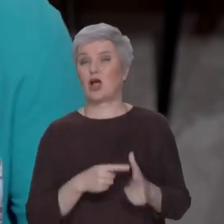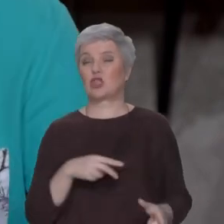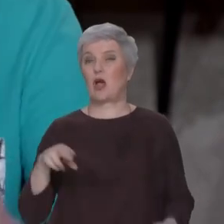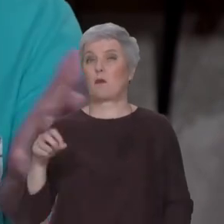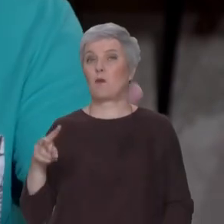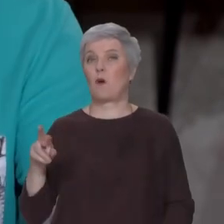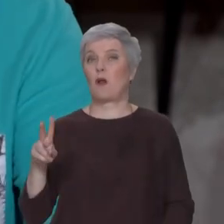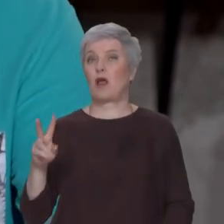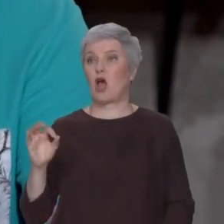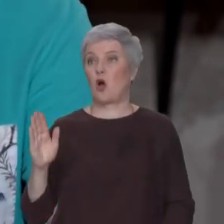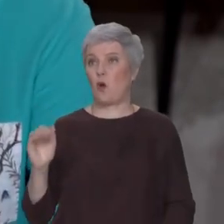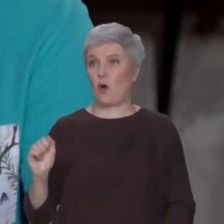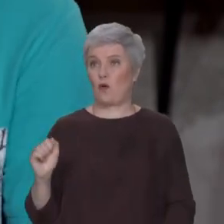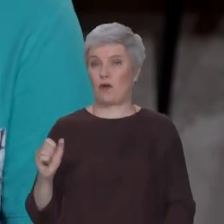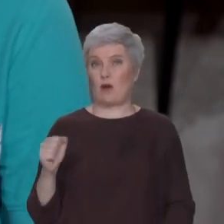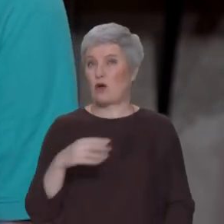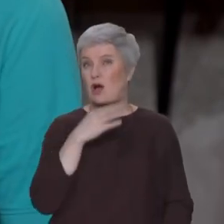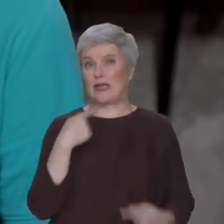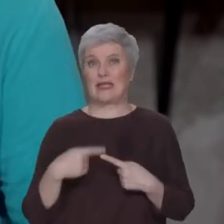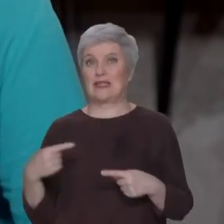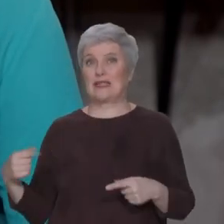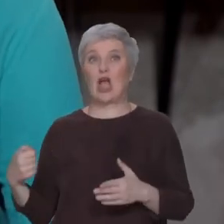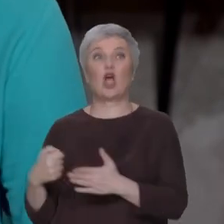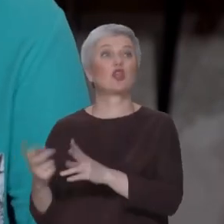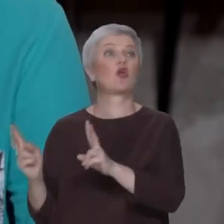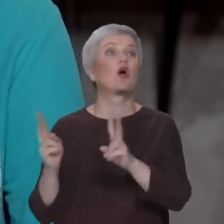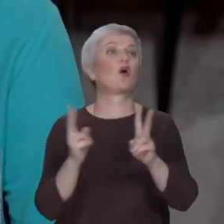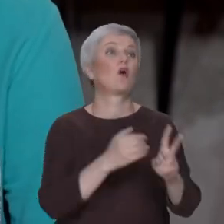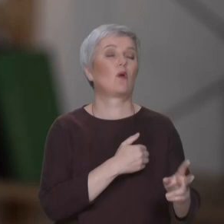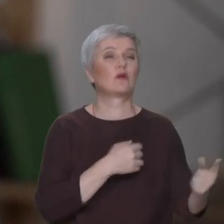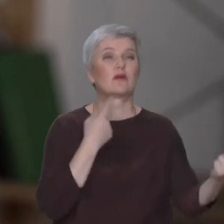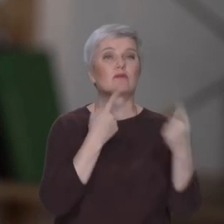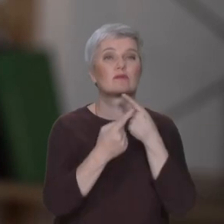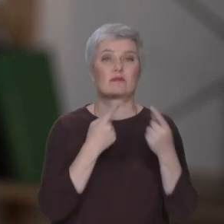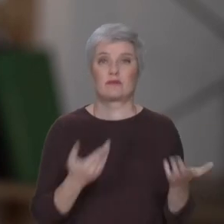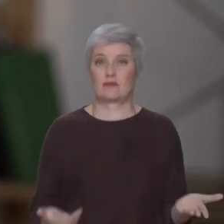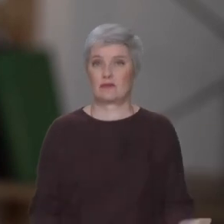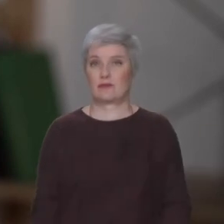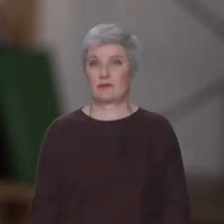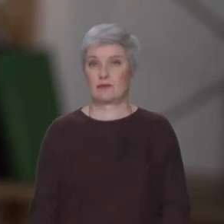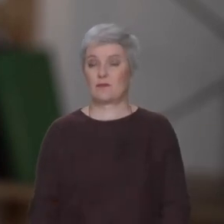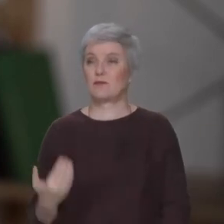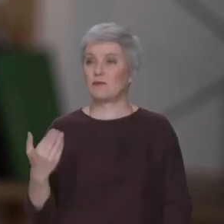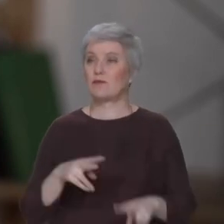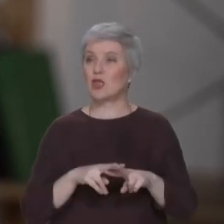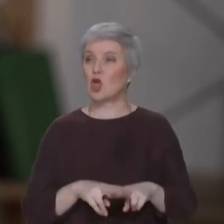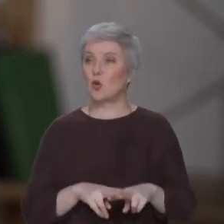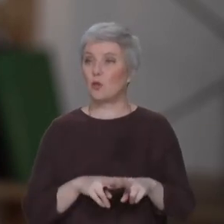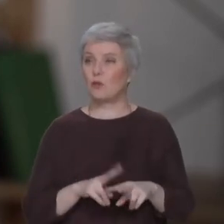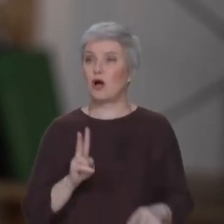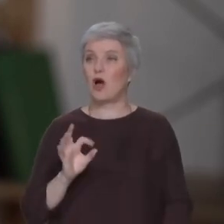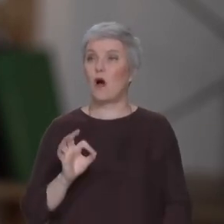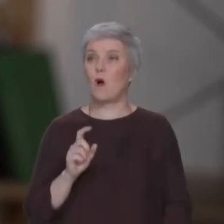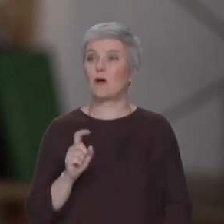іще, просто їх згадав, тому що, може, ще є маса прикладів. До кого ви хочете доступитись? Ваш кум Андрій Козлов, «Що,